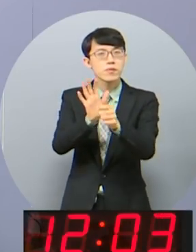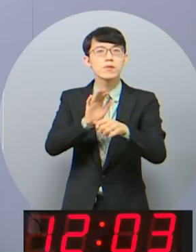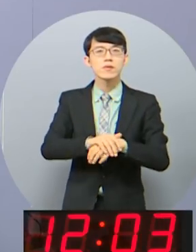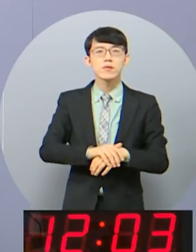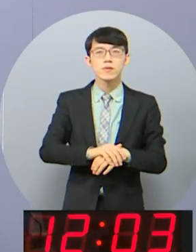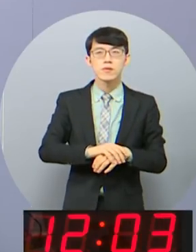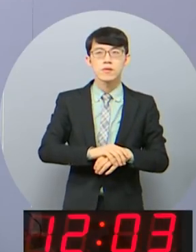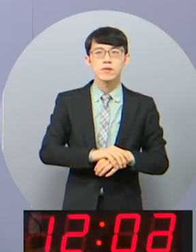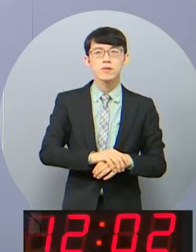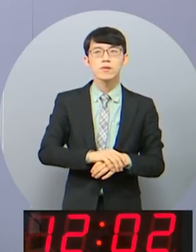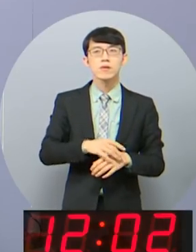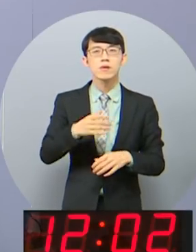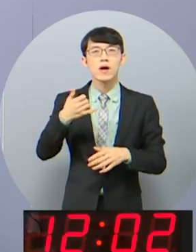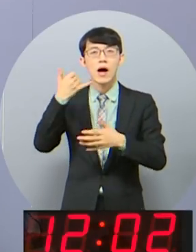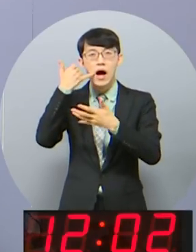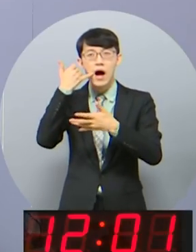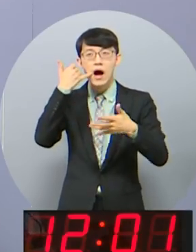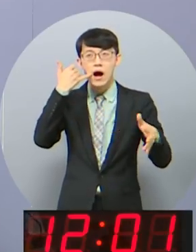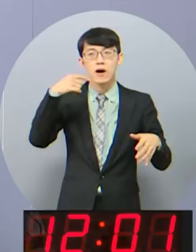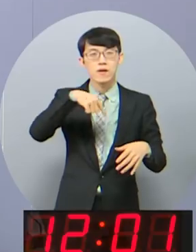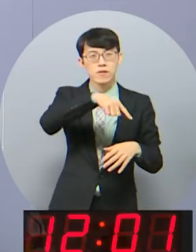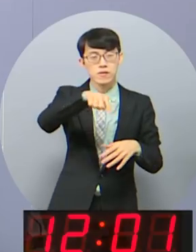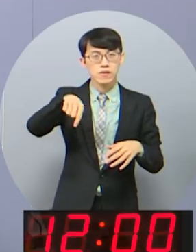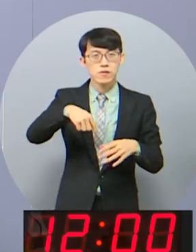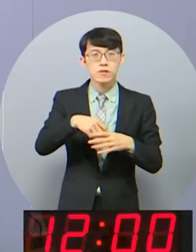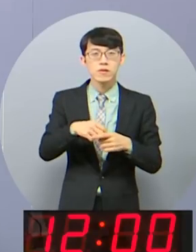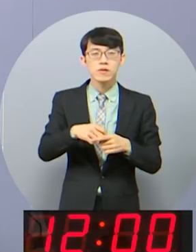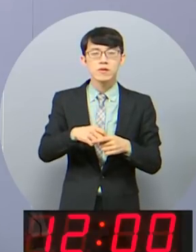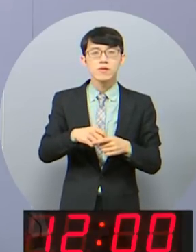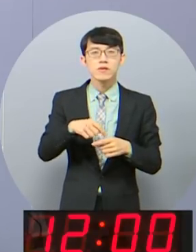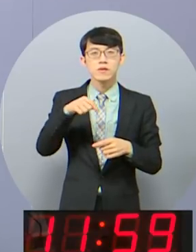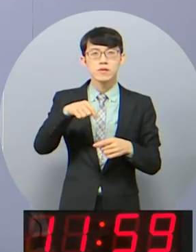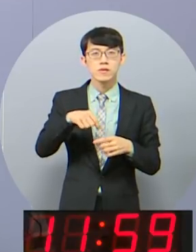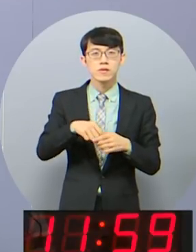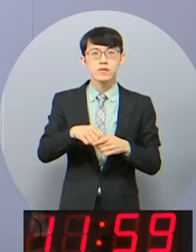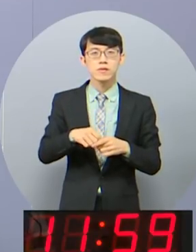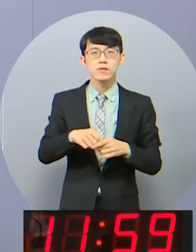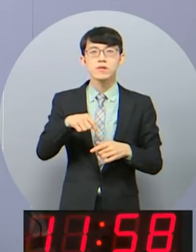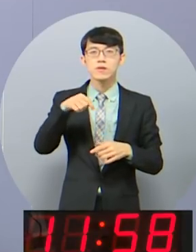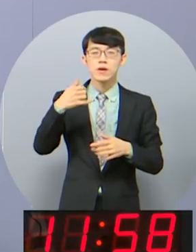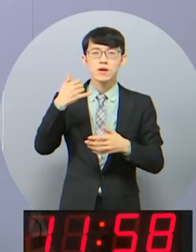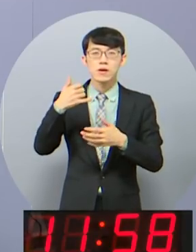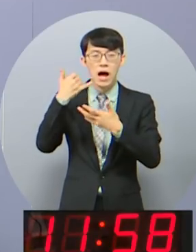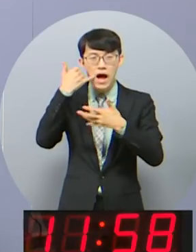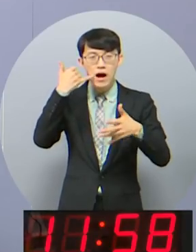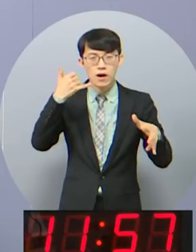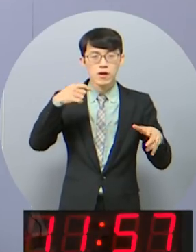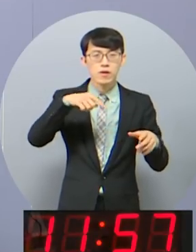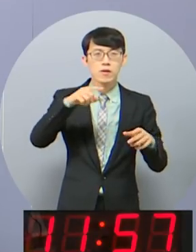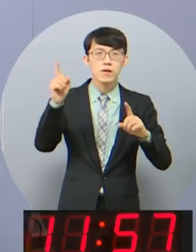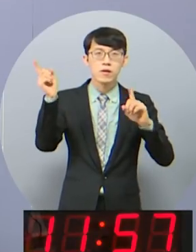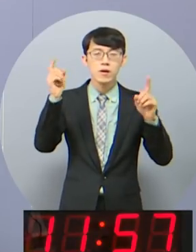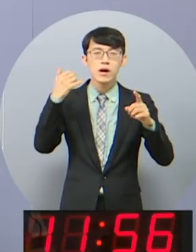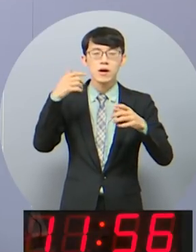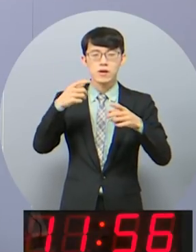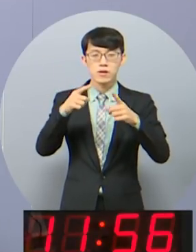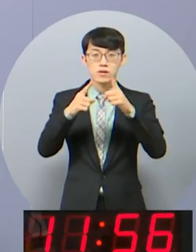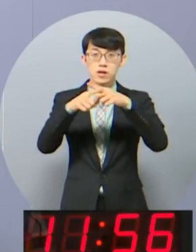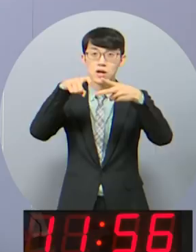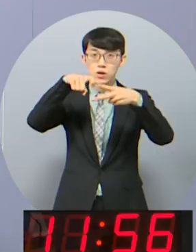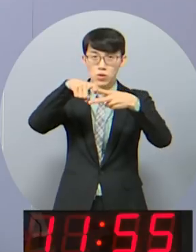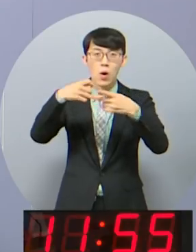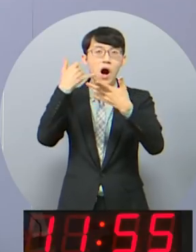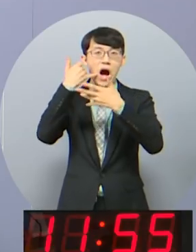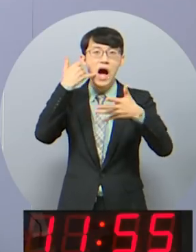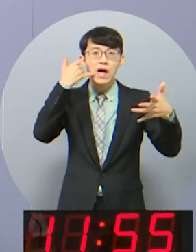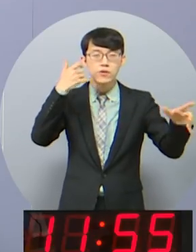个海水场啊，这个海水场的这个建设哈，这个人工海水浴场，因为